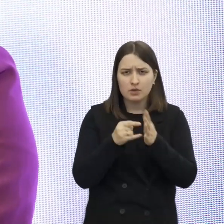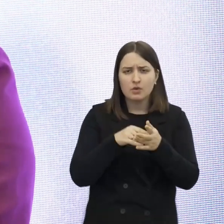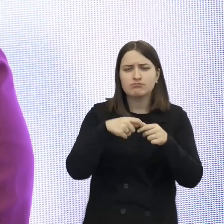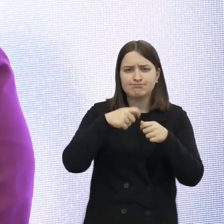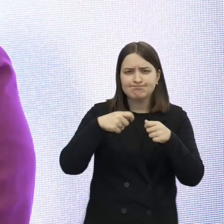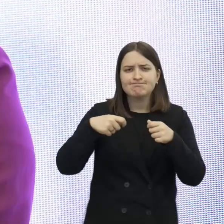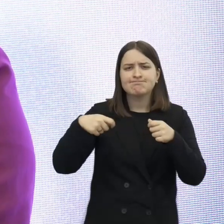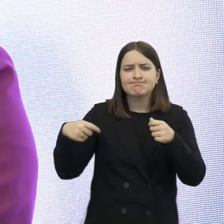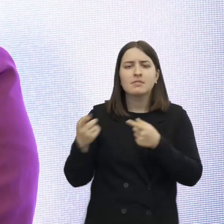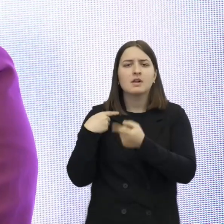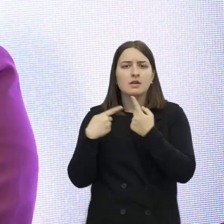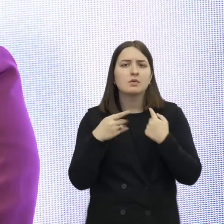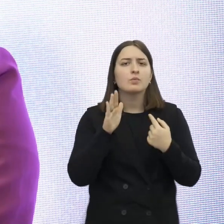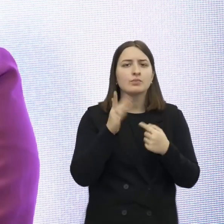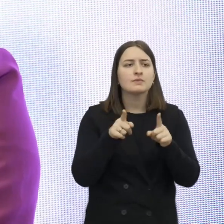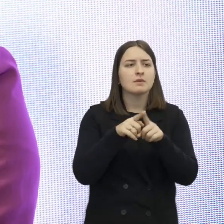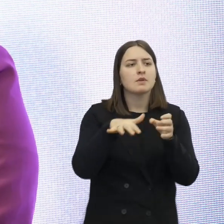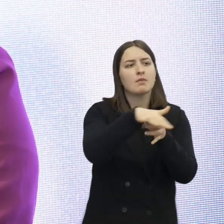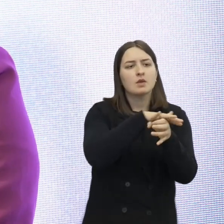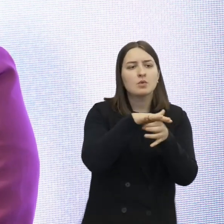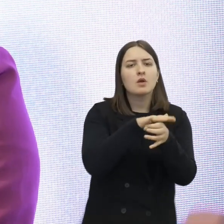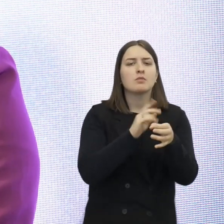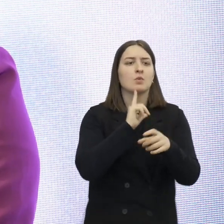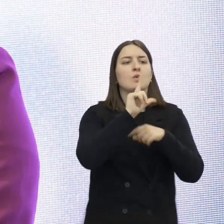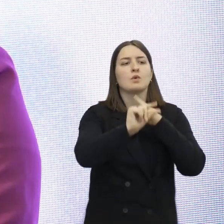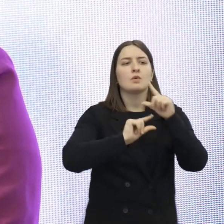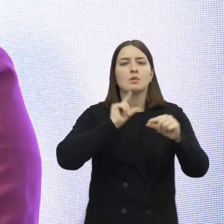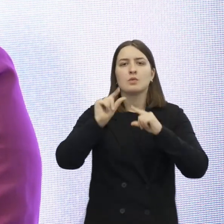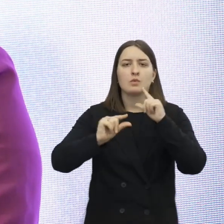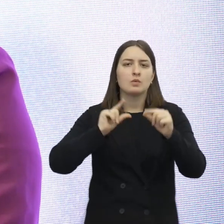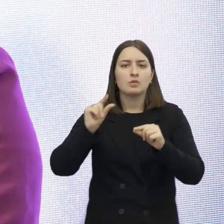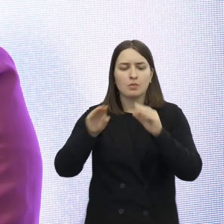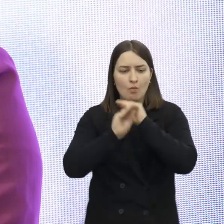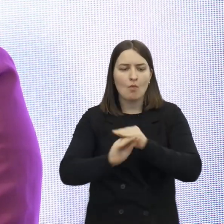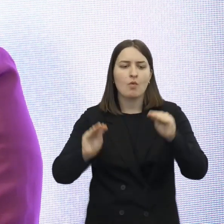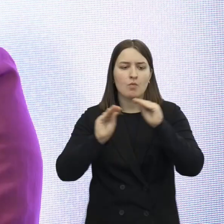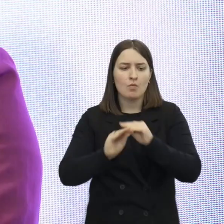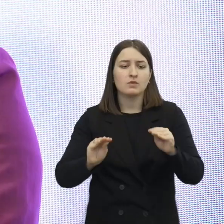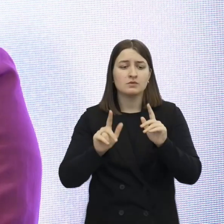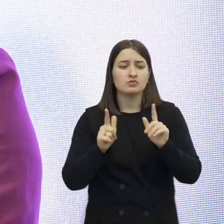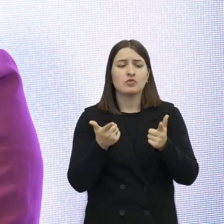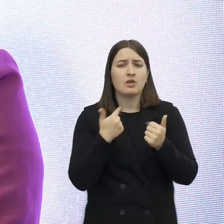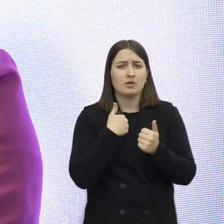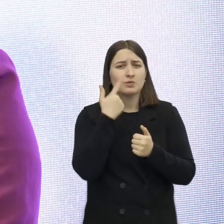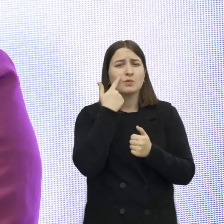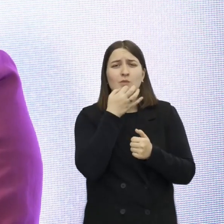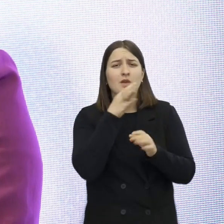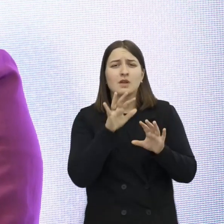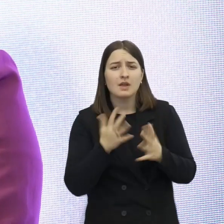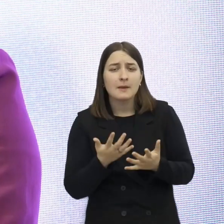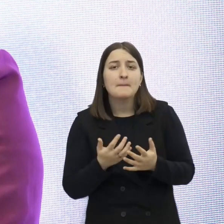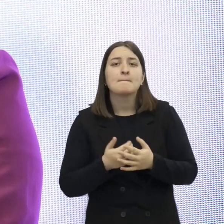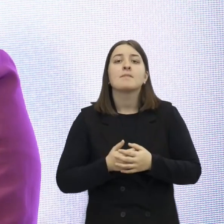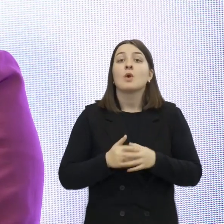šviesti, būtent važiuoti bendruomenės ir šviesti, nes aš ir norėjau pasakyti, kad vienas turbūt iš svarbiausių dalykų, ypač jeigu su jaunais